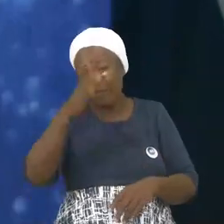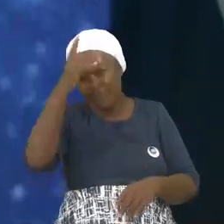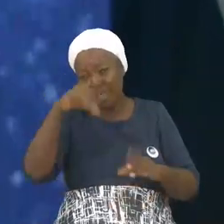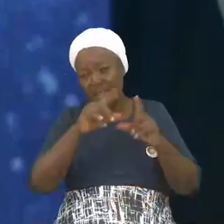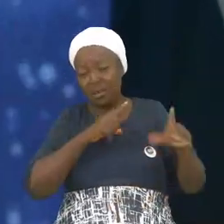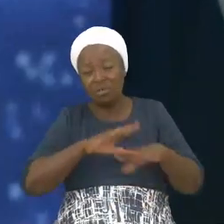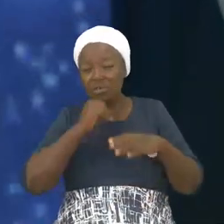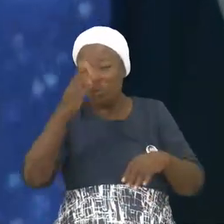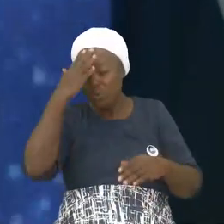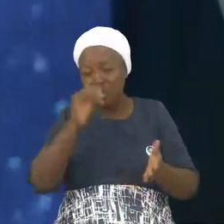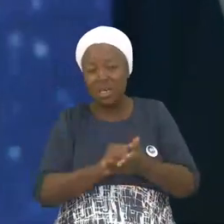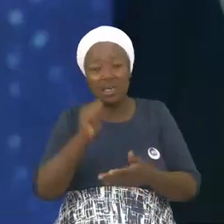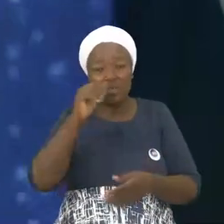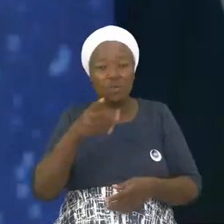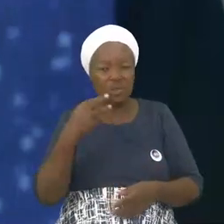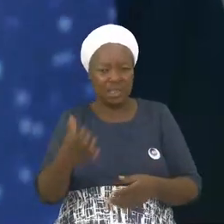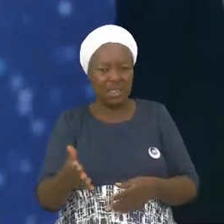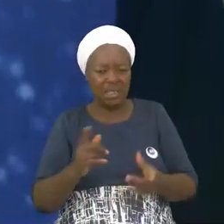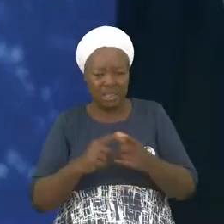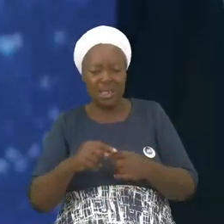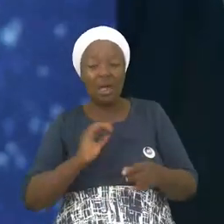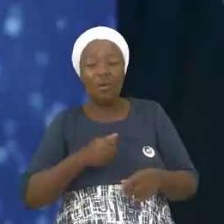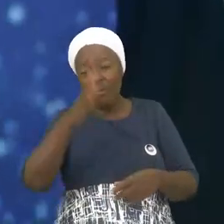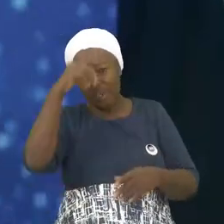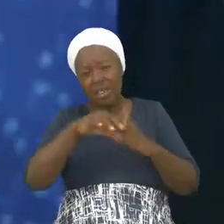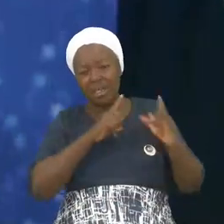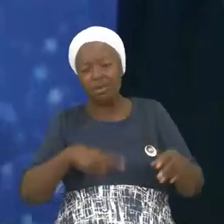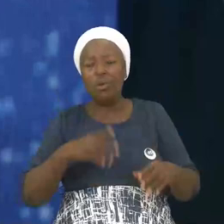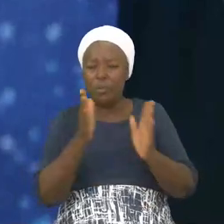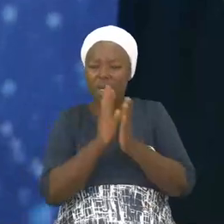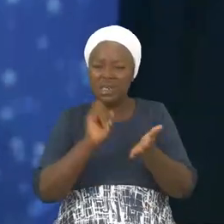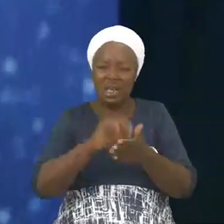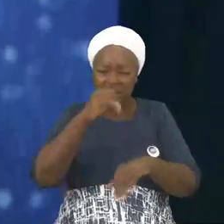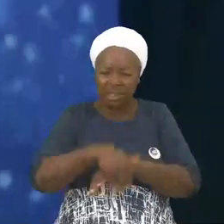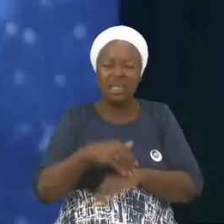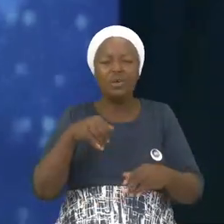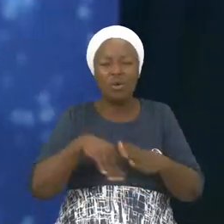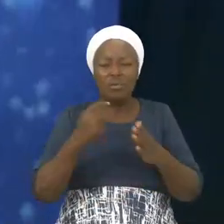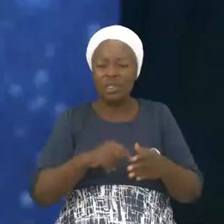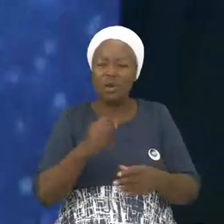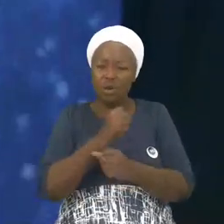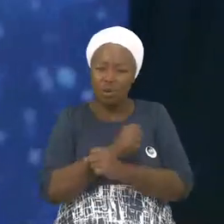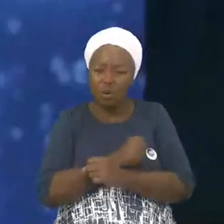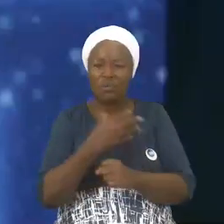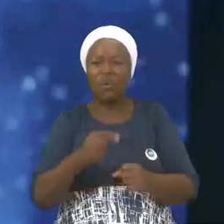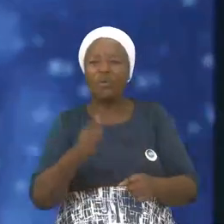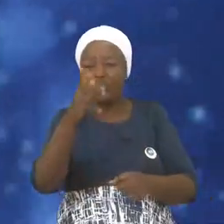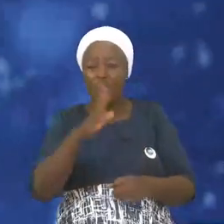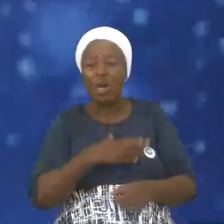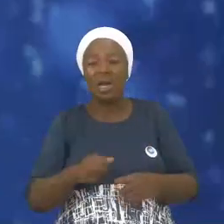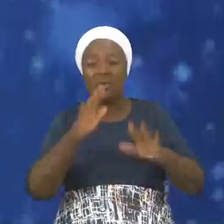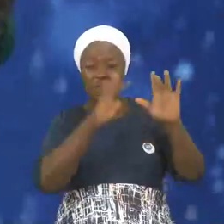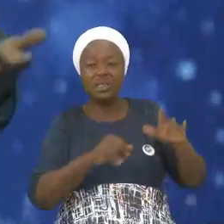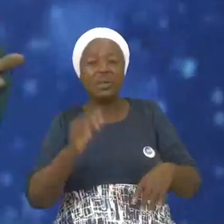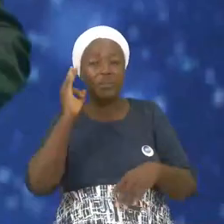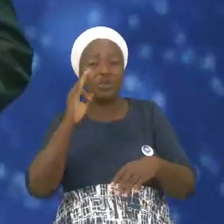de la mort. Et moi, je ne savais même pas qu'elle était là. J'ai prêché cette nuit-là avec l'amour